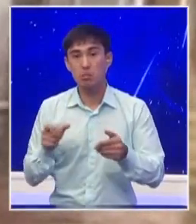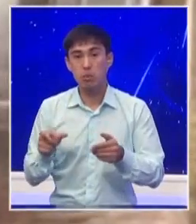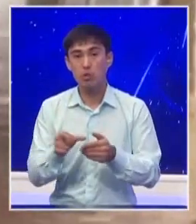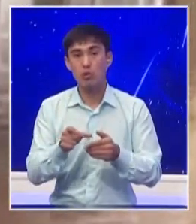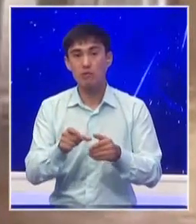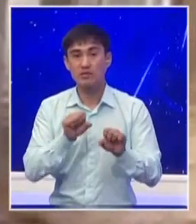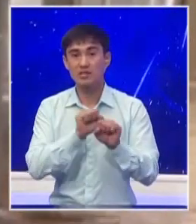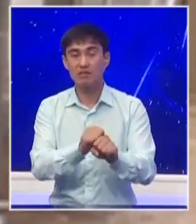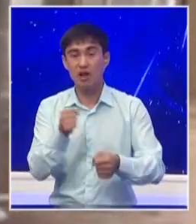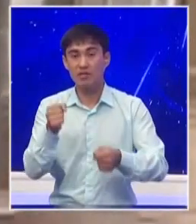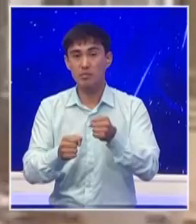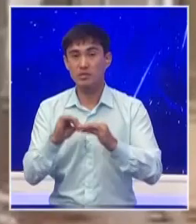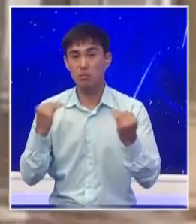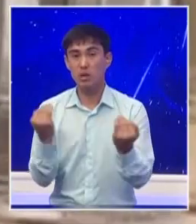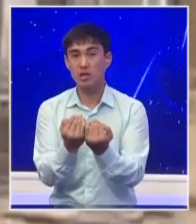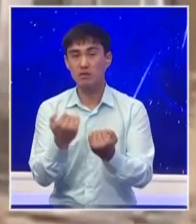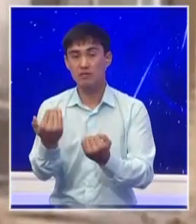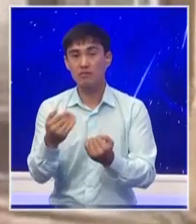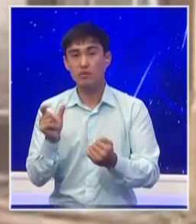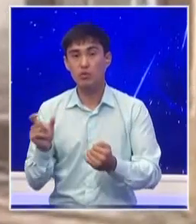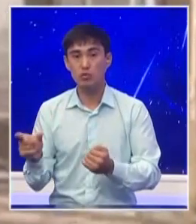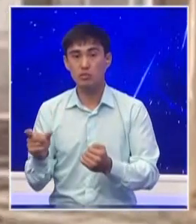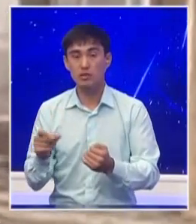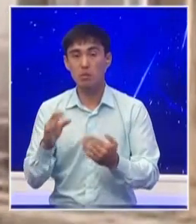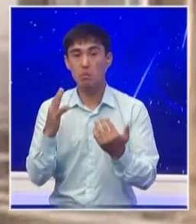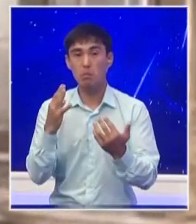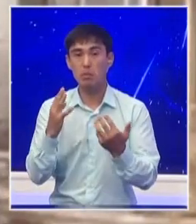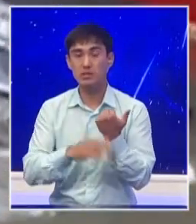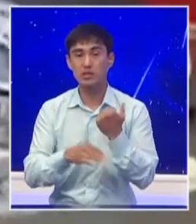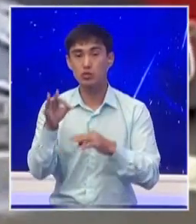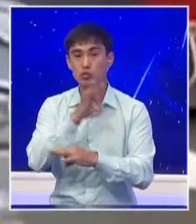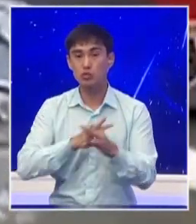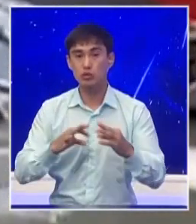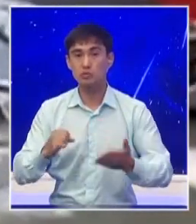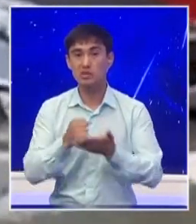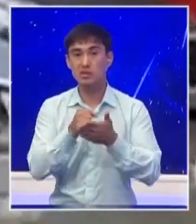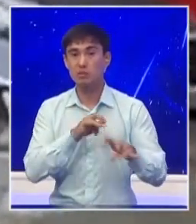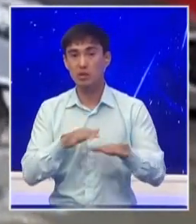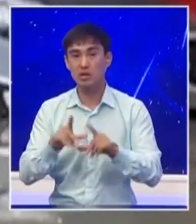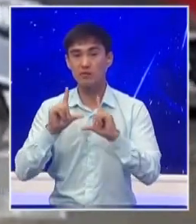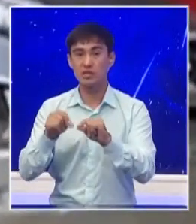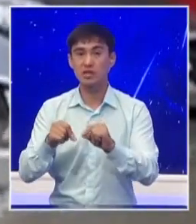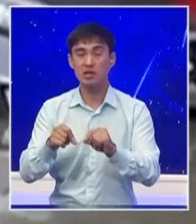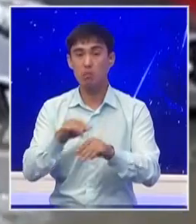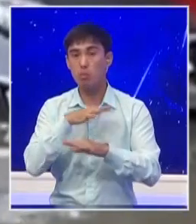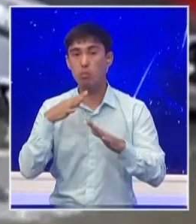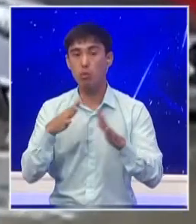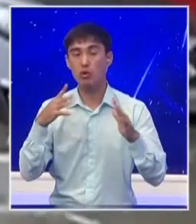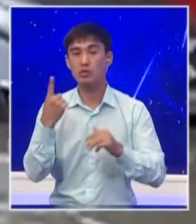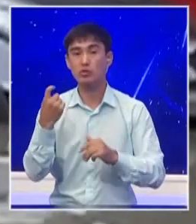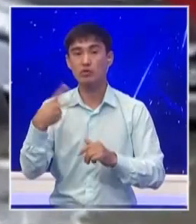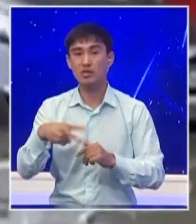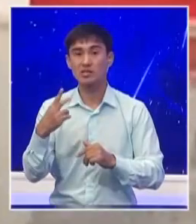застревали автомобили с заблокированными в них людьми. За последние сутки в регионе спасательные бригады выезжали на вызовы более 120